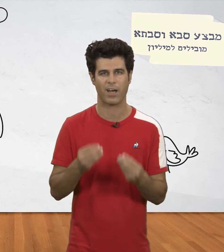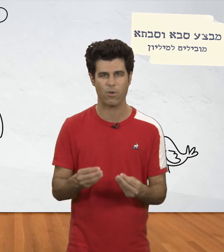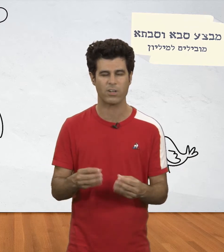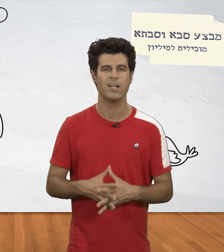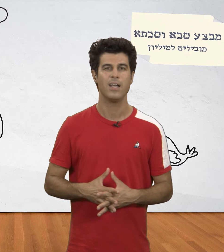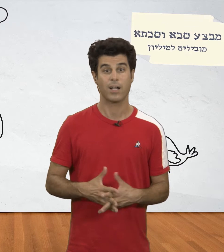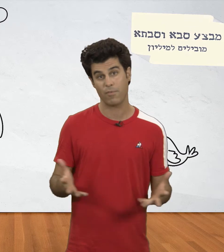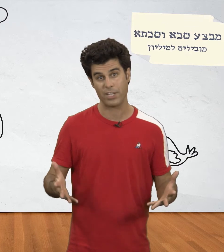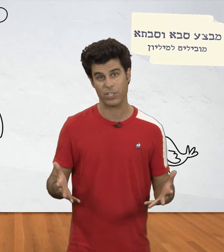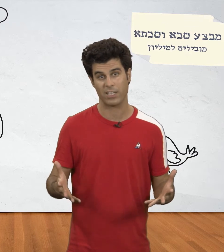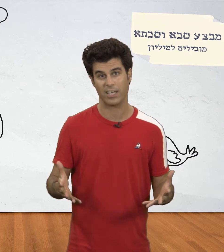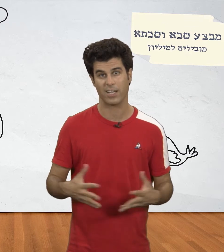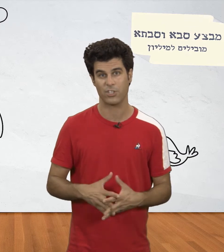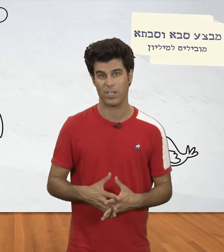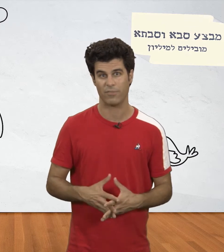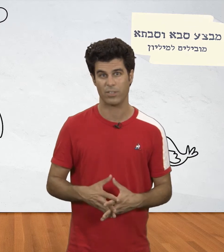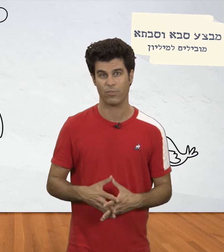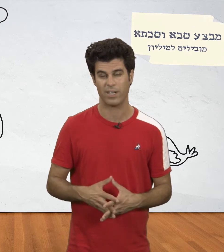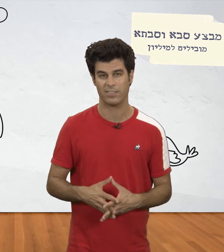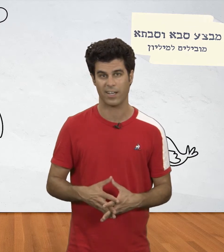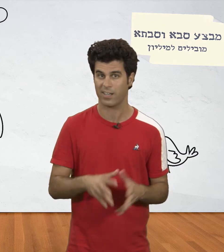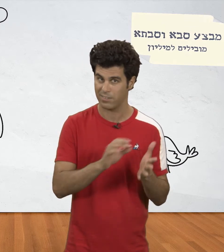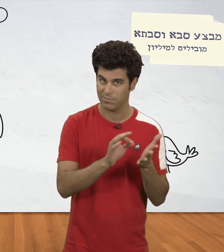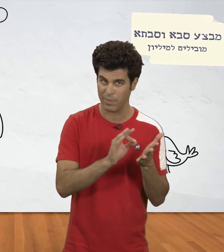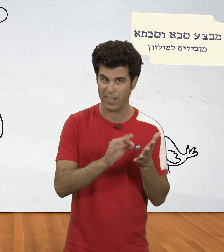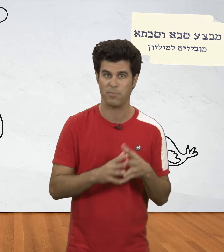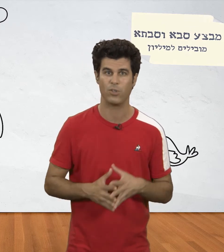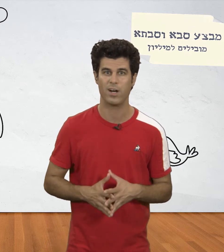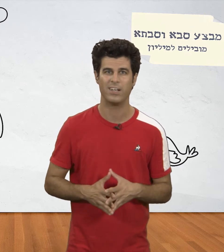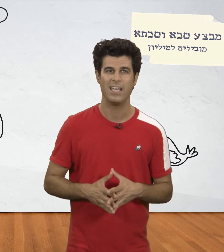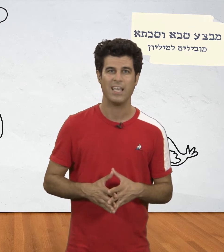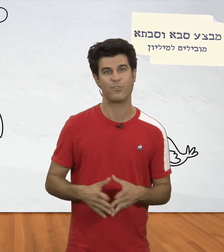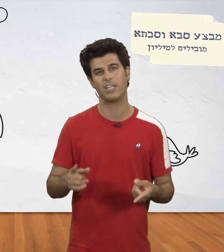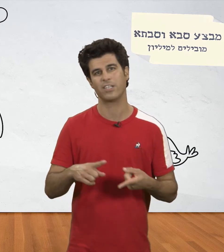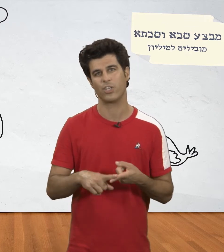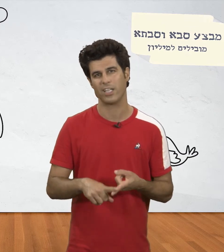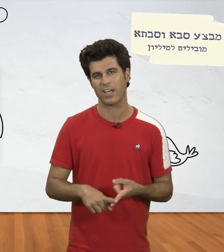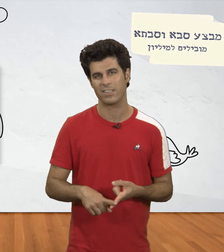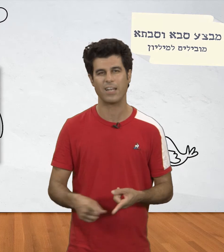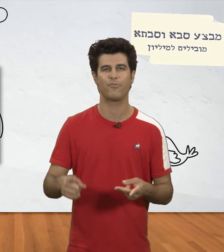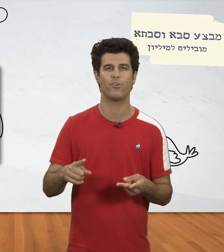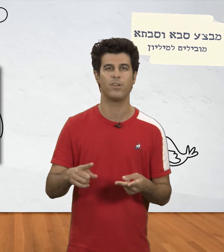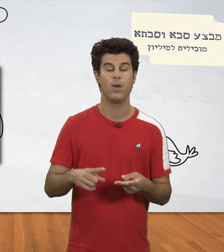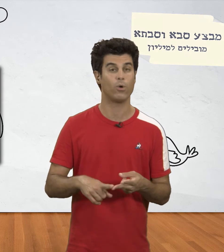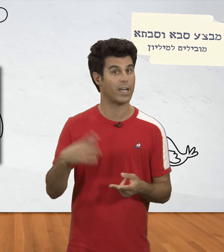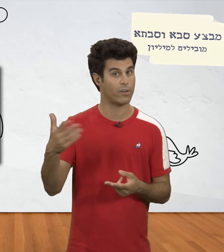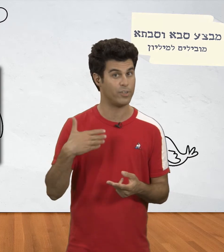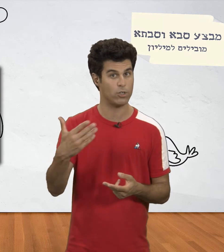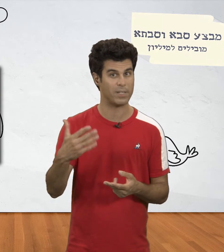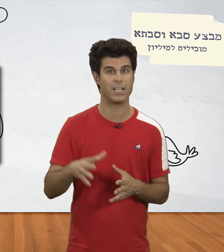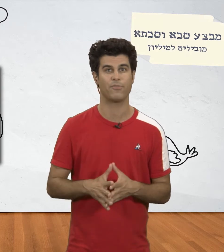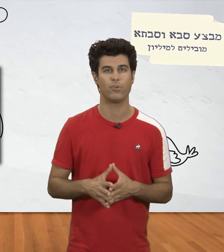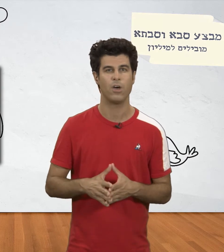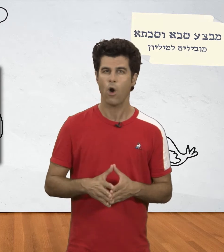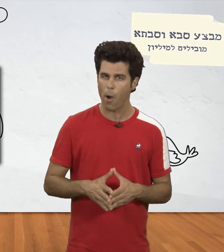קשר מרחוק, כמובן יש את הדרך הישנה והטובה, דרך מכתב בדואר, אפשר להתקשר דרך הטלפון, או דרך